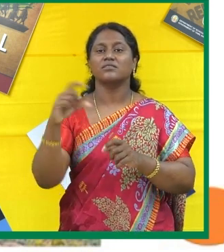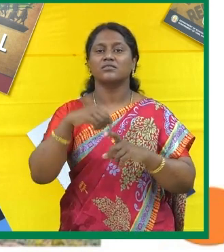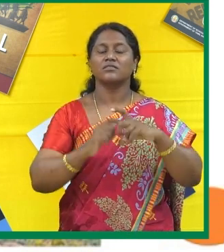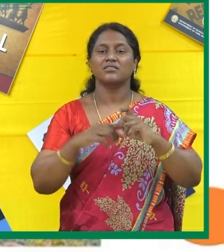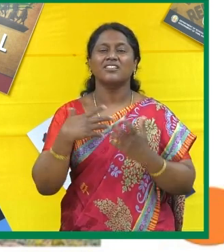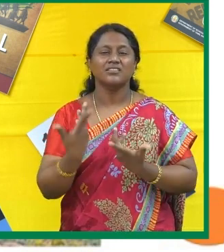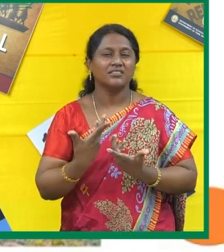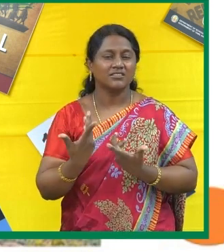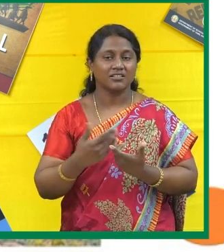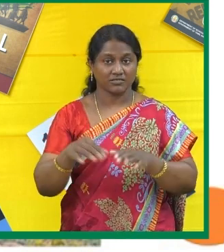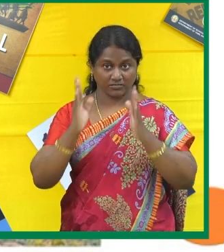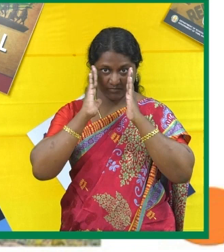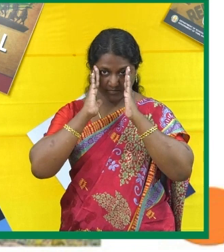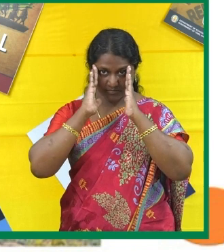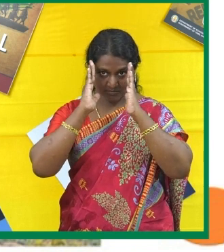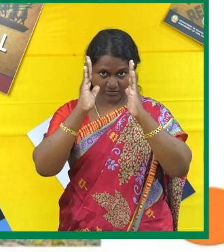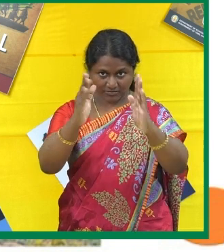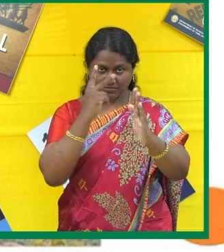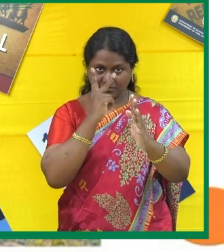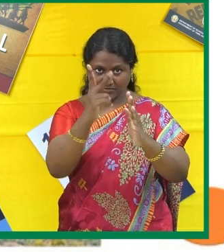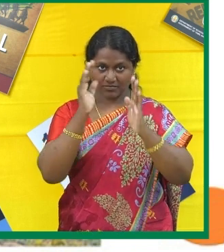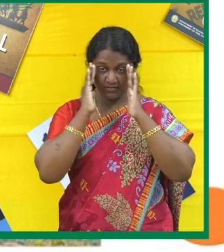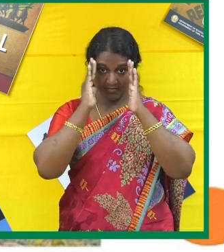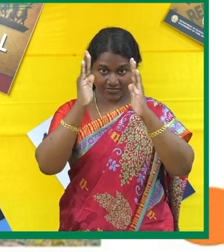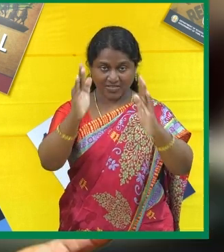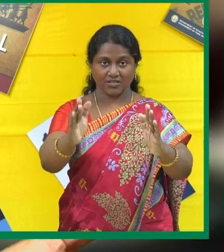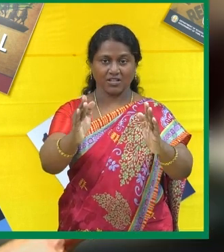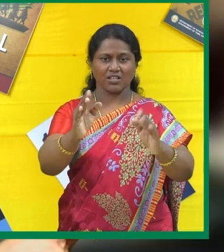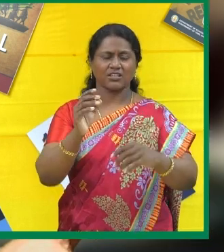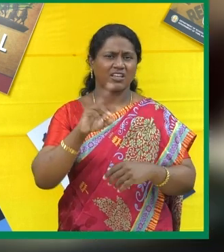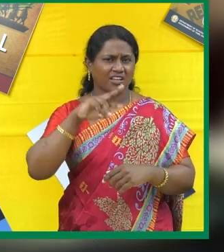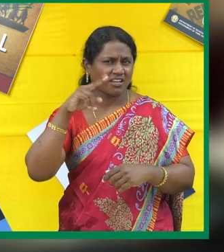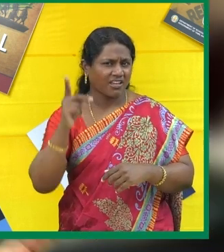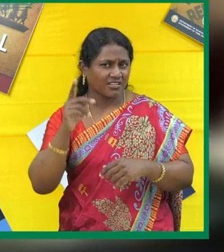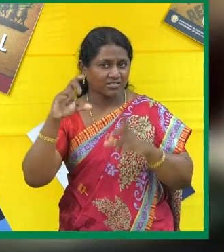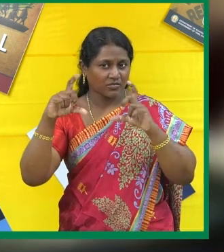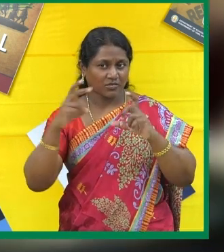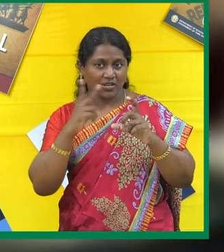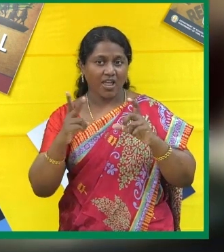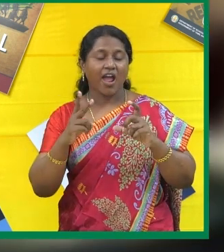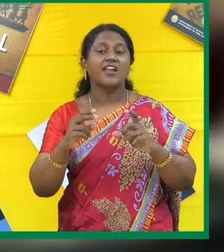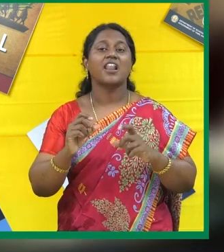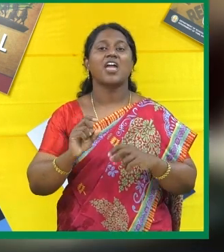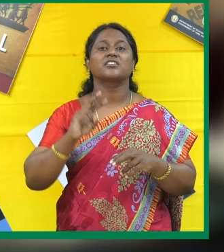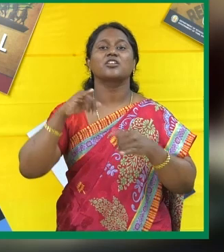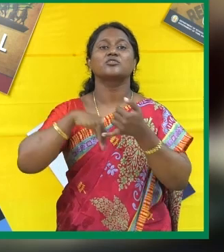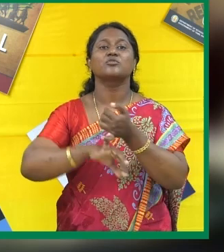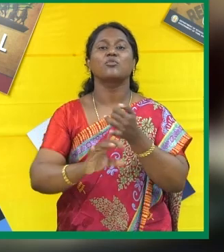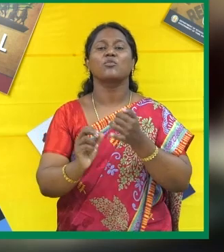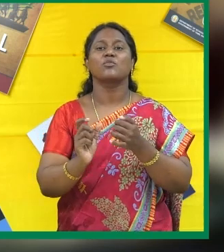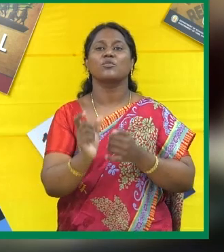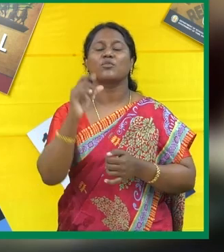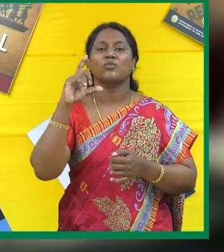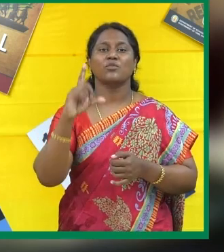பார்வை சொல்லுவாங்க இல்லையா? So forward face and unreluctant soul. Unhappy நமக்கு நெகட்டிவாக தெரியும். Unreluctant நெகட்டிவ்